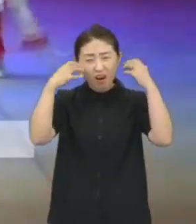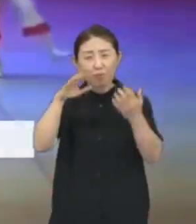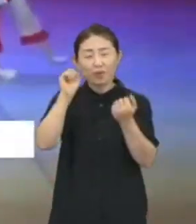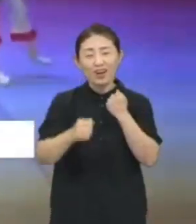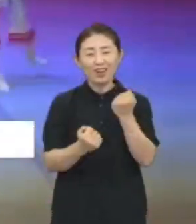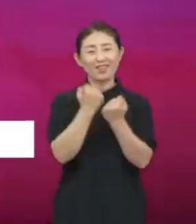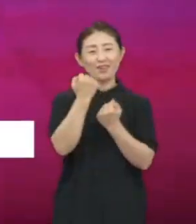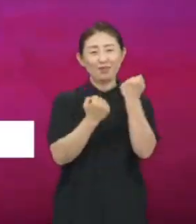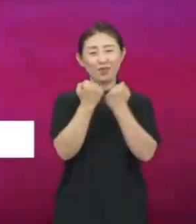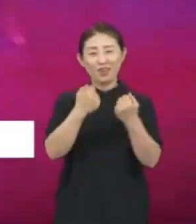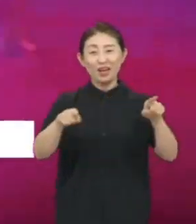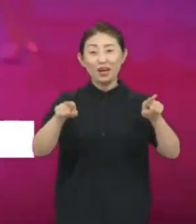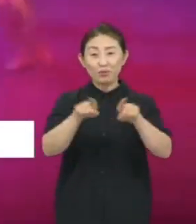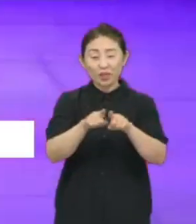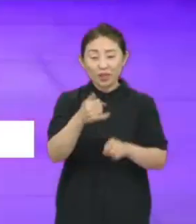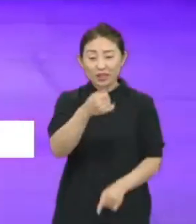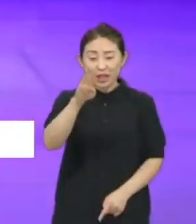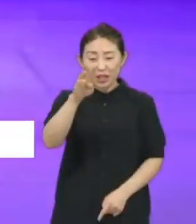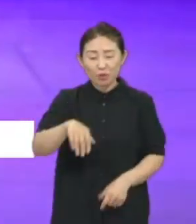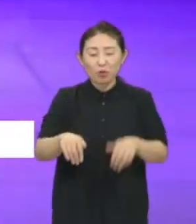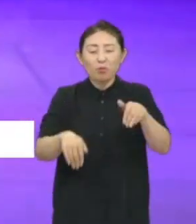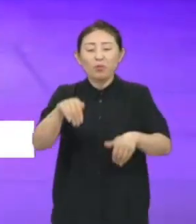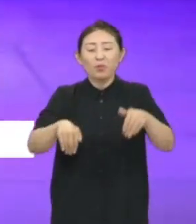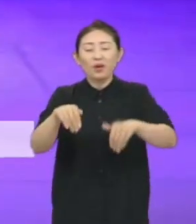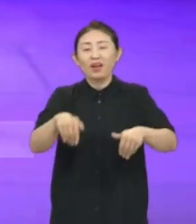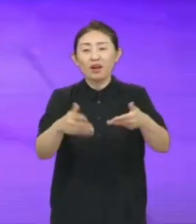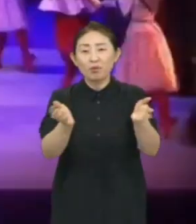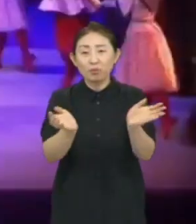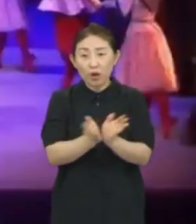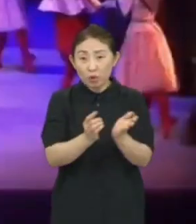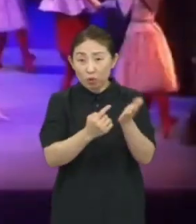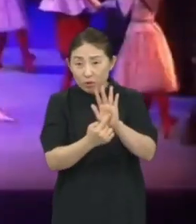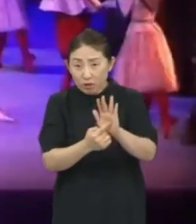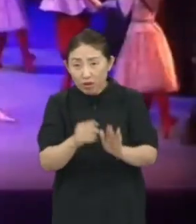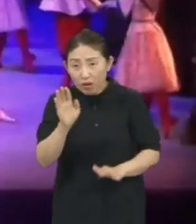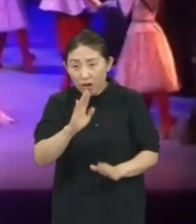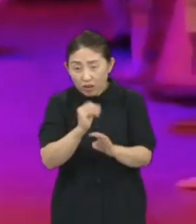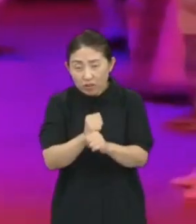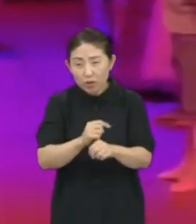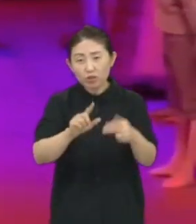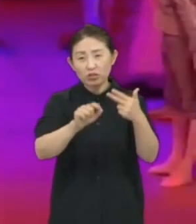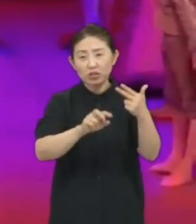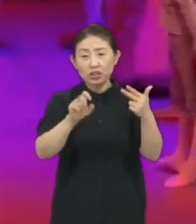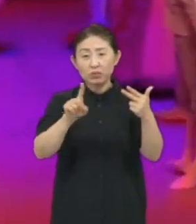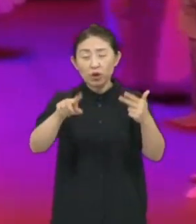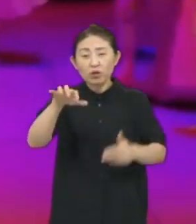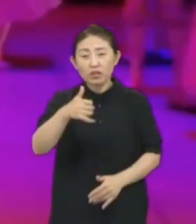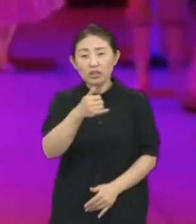함께 즐기는 세종 시티 발레단의 발레 호두까기 인형 공연은 오는 21일